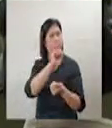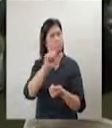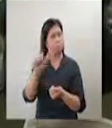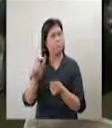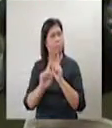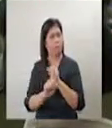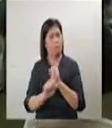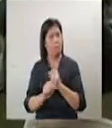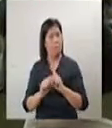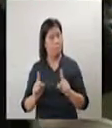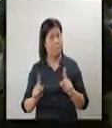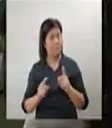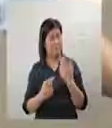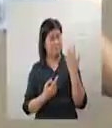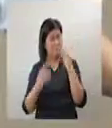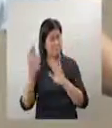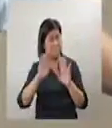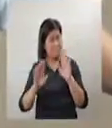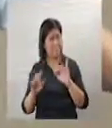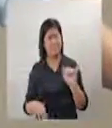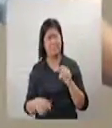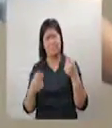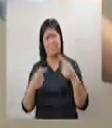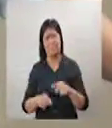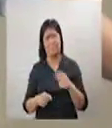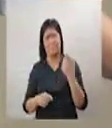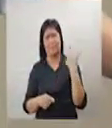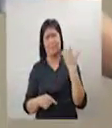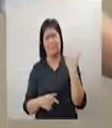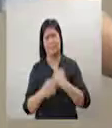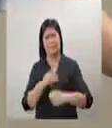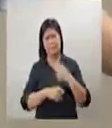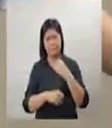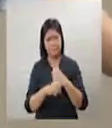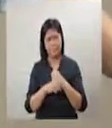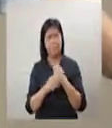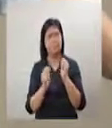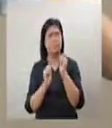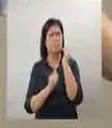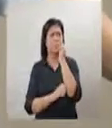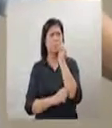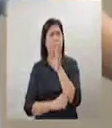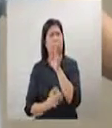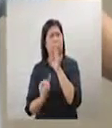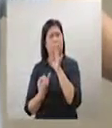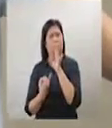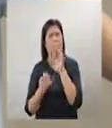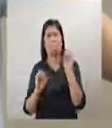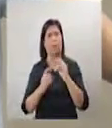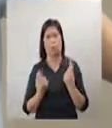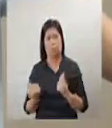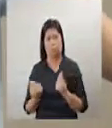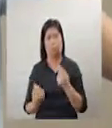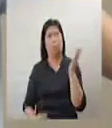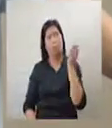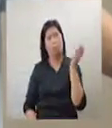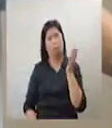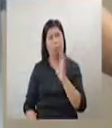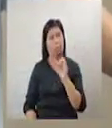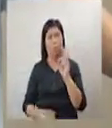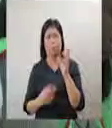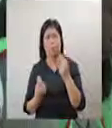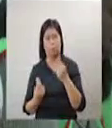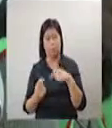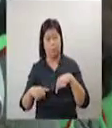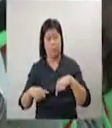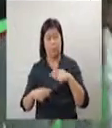huling taon, puro salita, walang gawa. Alam po ninyo, ang usapin dito, pera eh. May panggastos pa. Meron